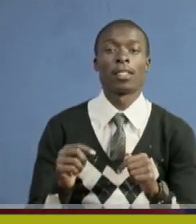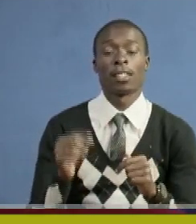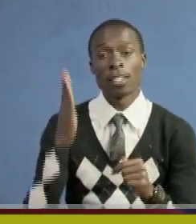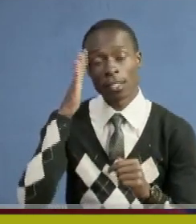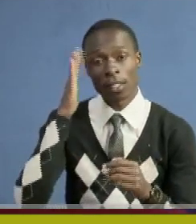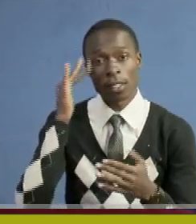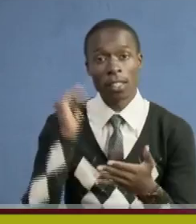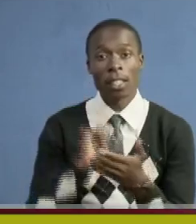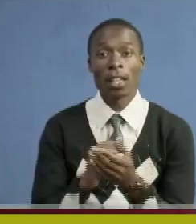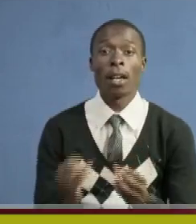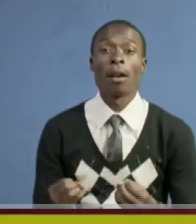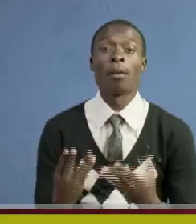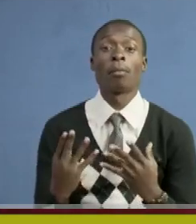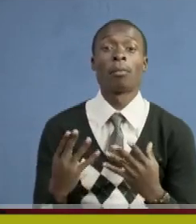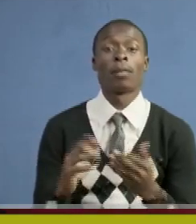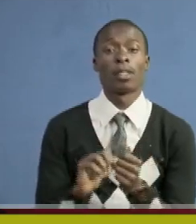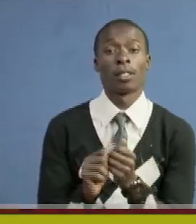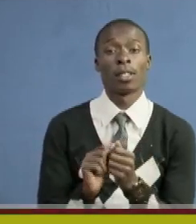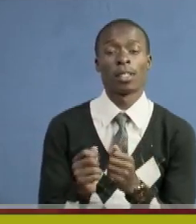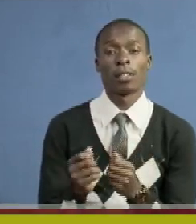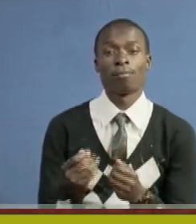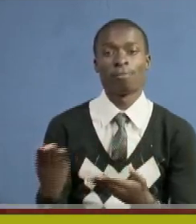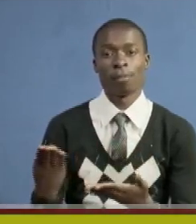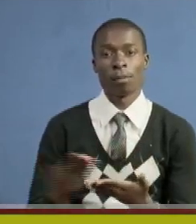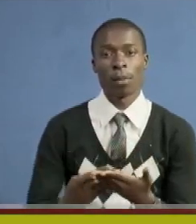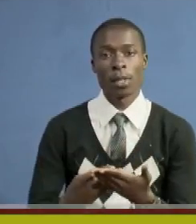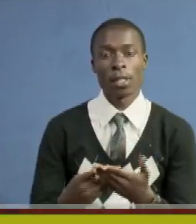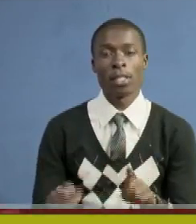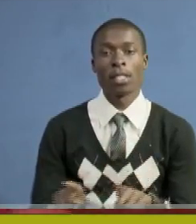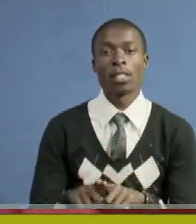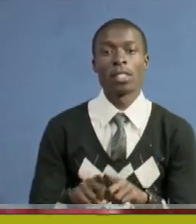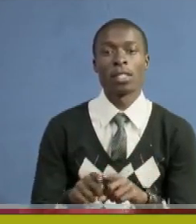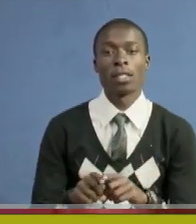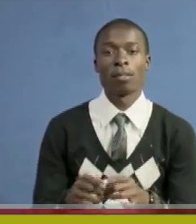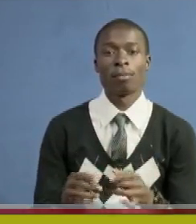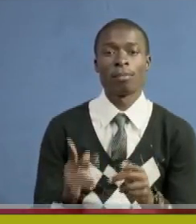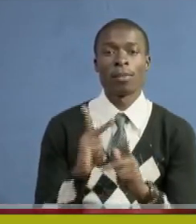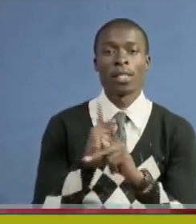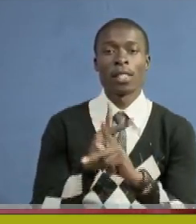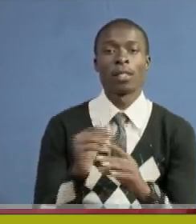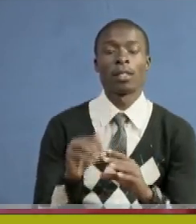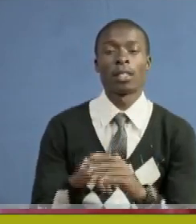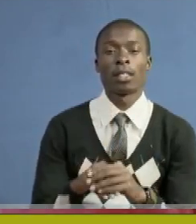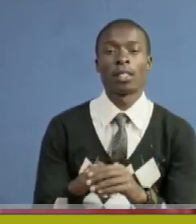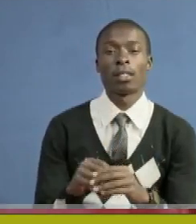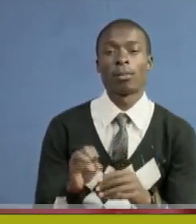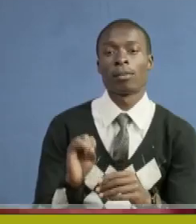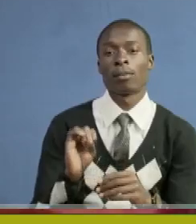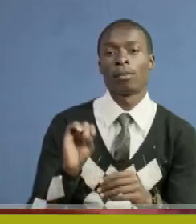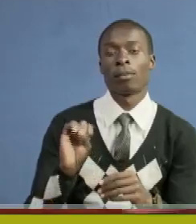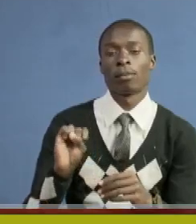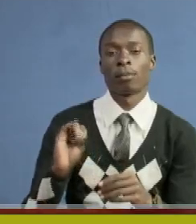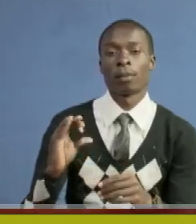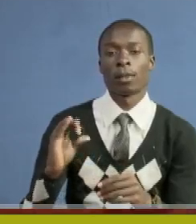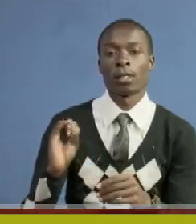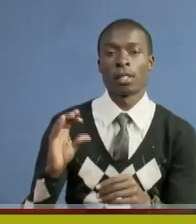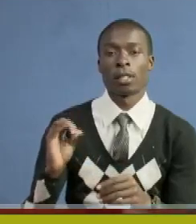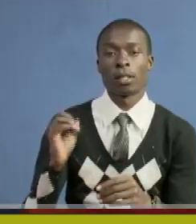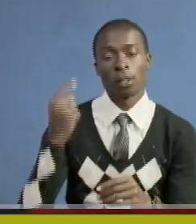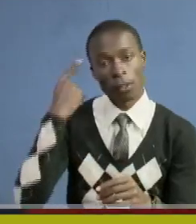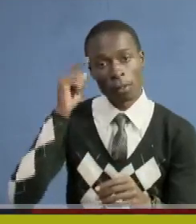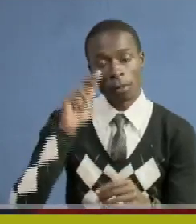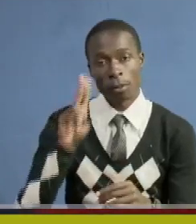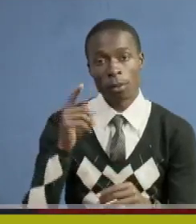kuwa kiasi kikubwa cha mahindi yaliyoagizwa nchini sawa na yale yanayohifadhiwa kwenye magala ya kitaifa si salama kwa matumizi ya